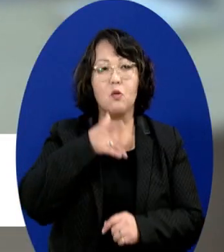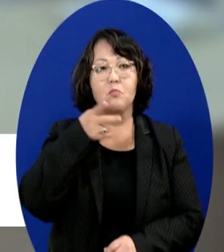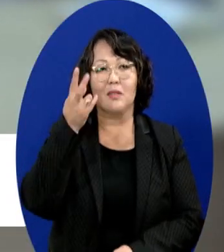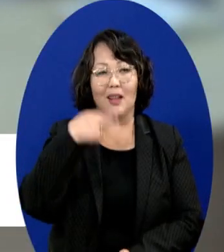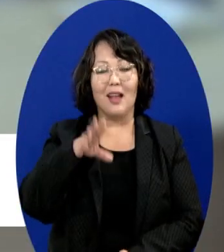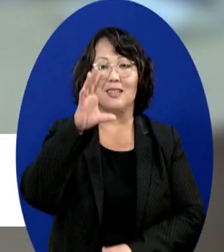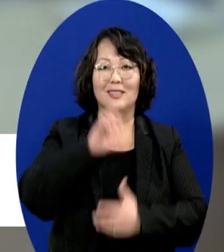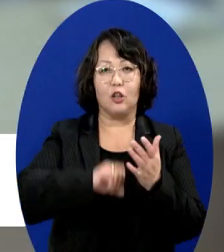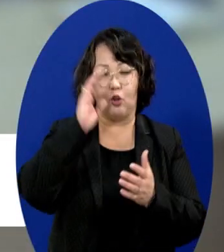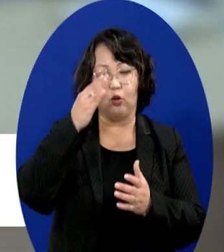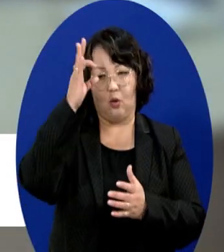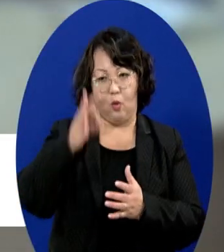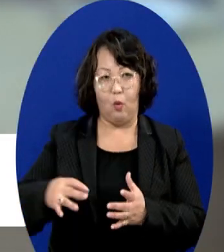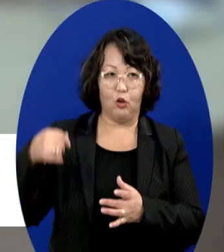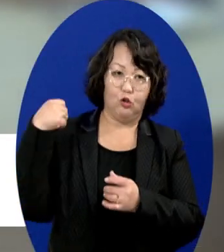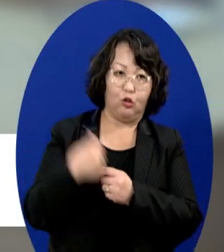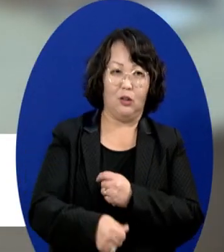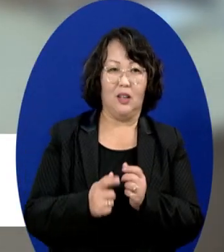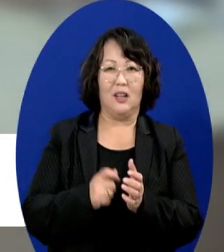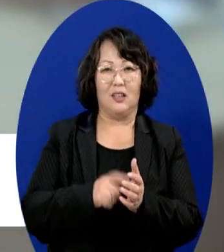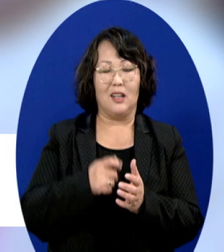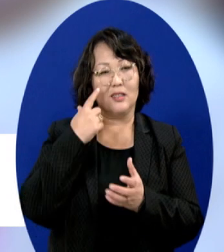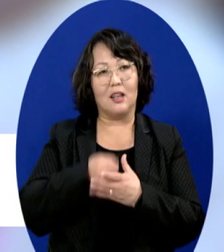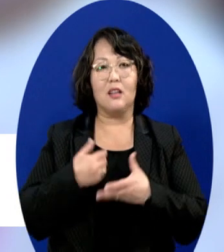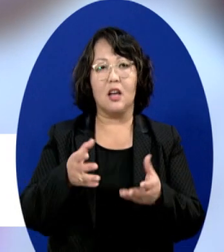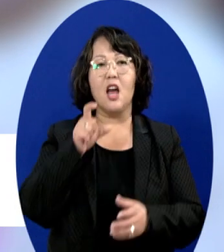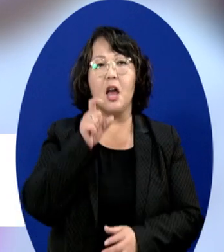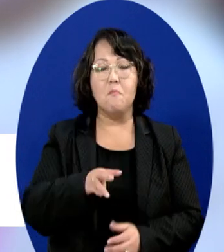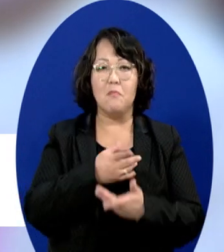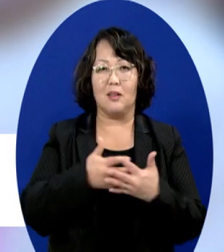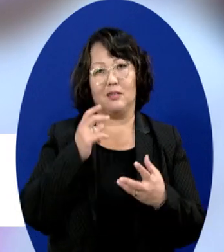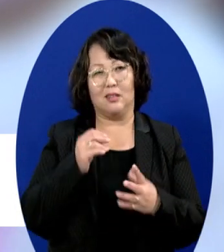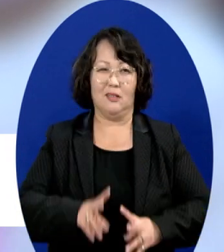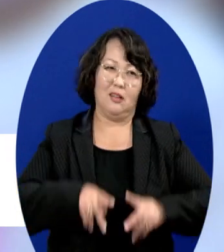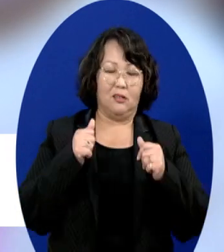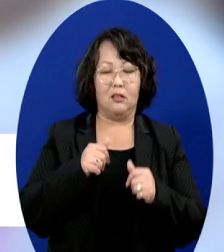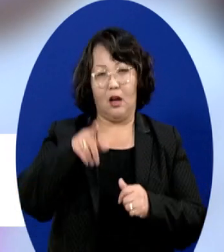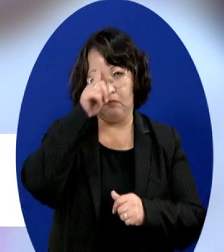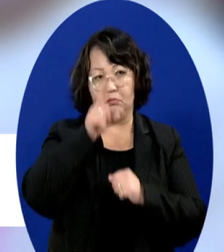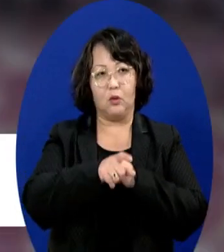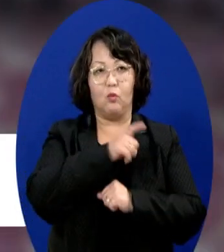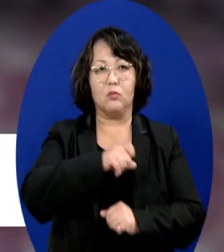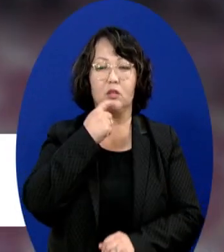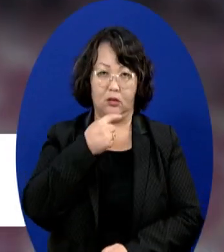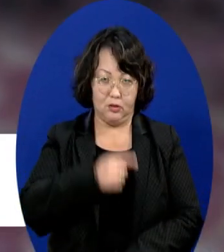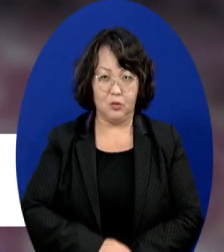сангаас тодорхой хэсгийг нь төлдөг болох санал байлаа. Мөн эмийн чанарыг сайжруулах шаардлагатай гэж эмч мэрэгчлэтнүүд хэлж байлаа.